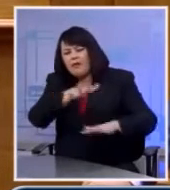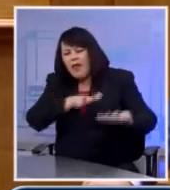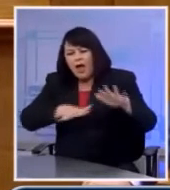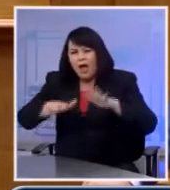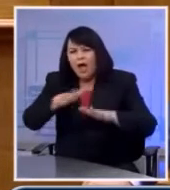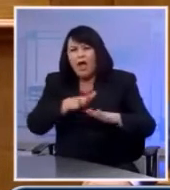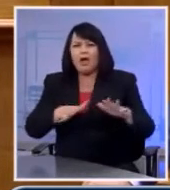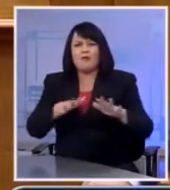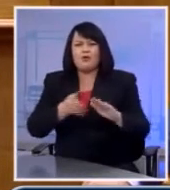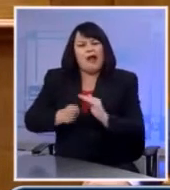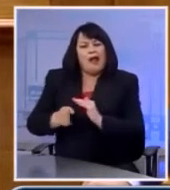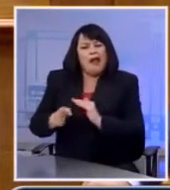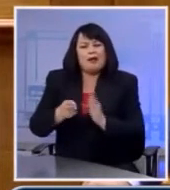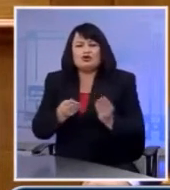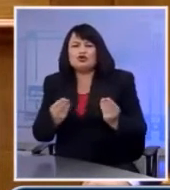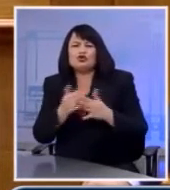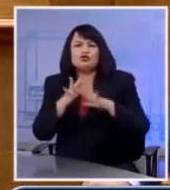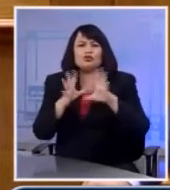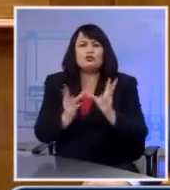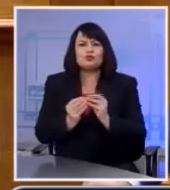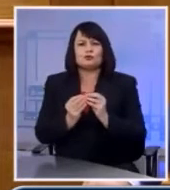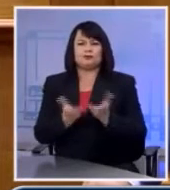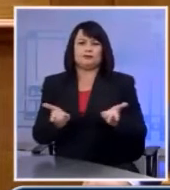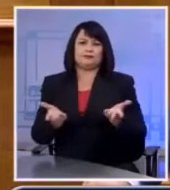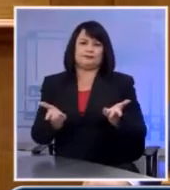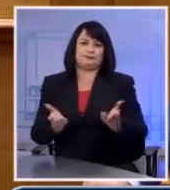σκοτεινές εξυπηρετήσεις.